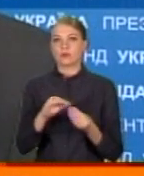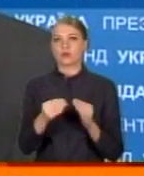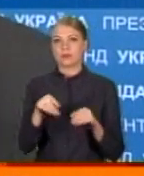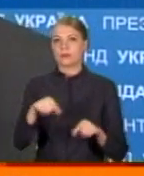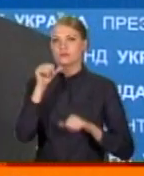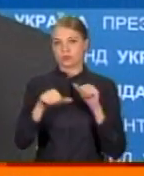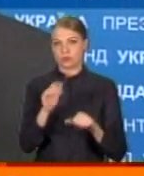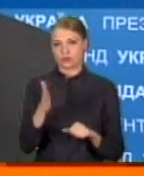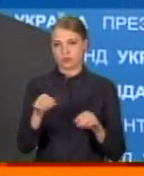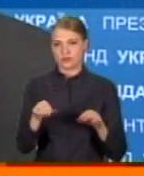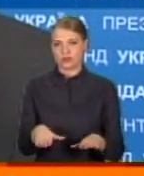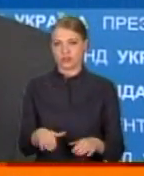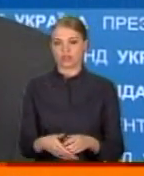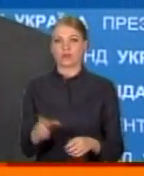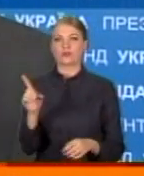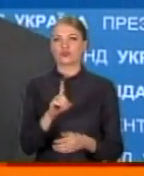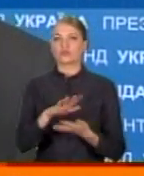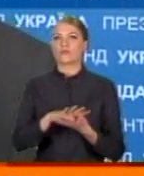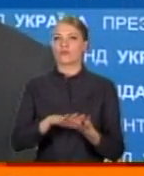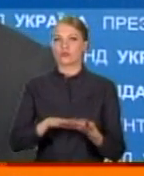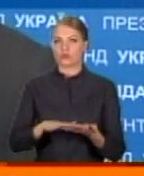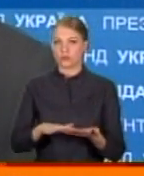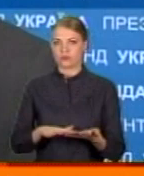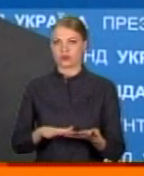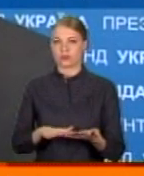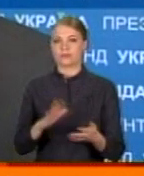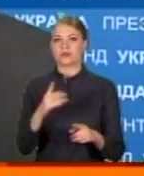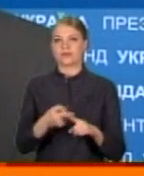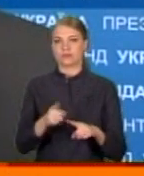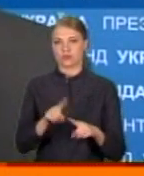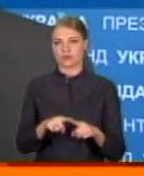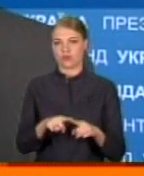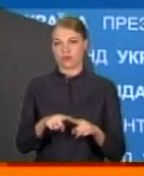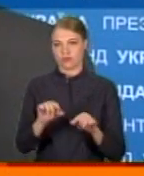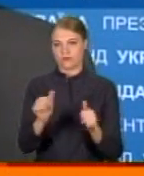цьому році буде вирішена. Щоб продовжити в цьому форматі.